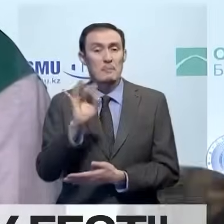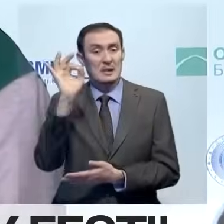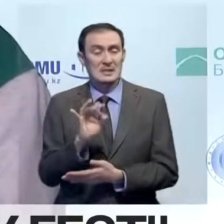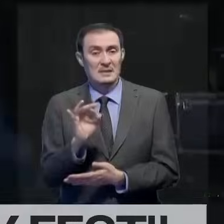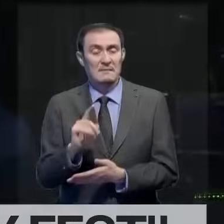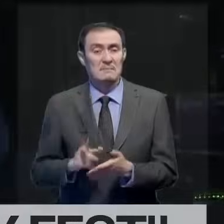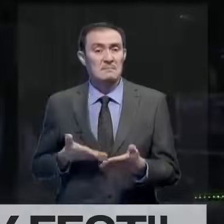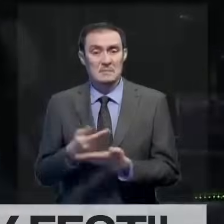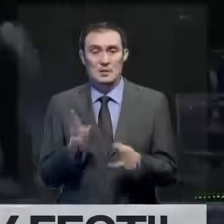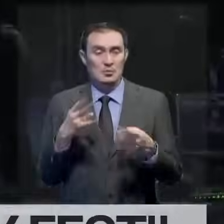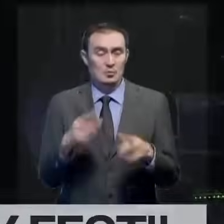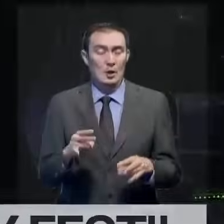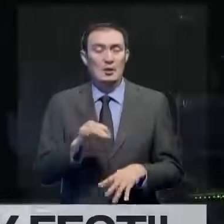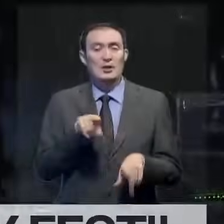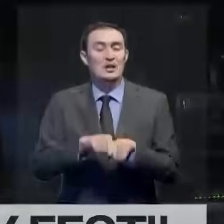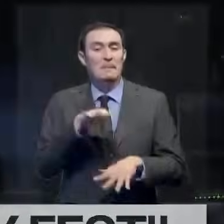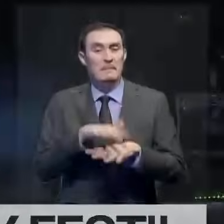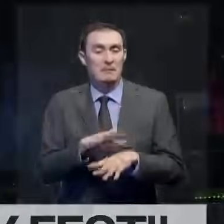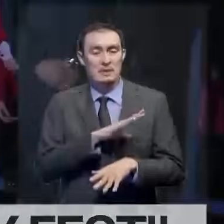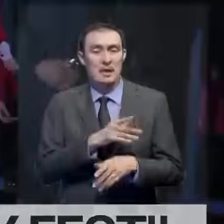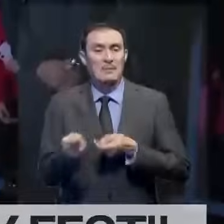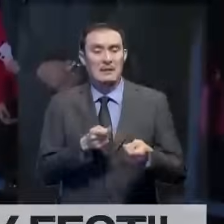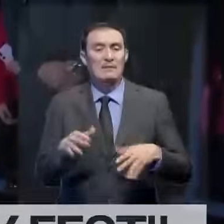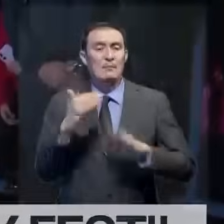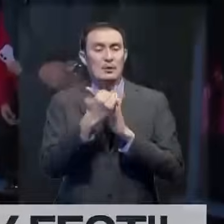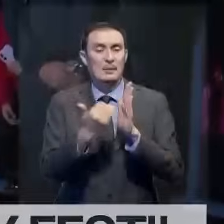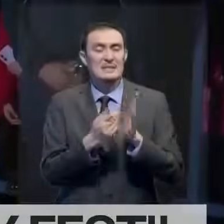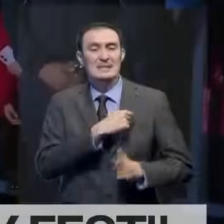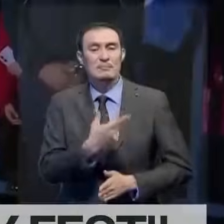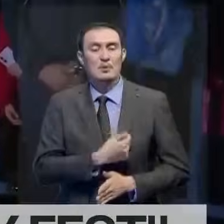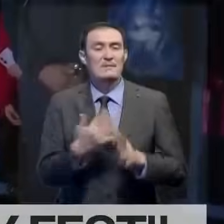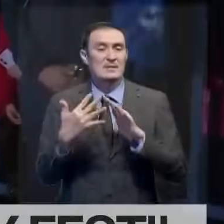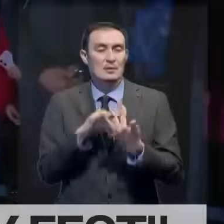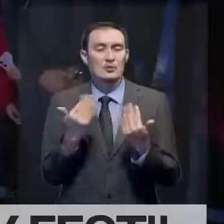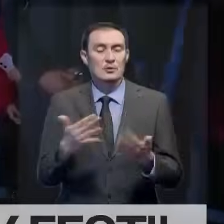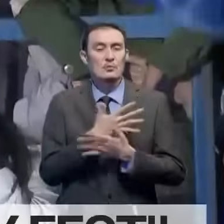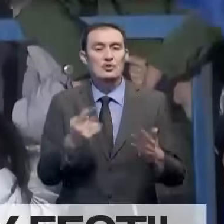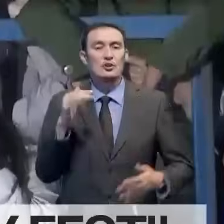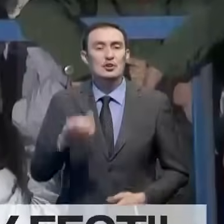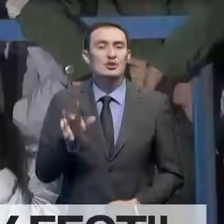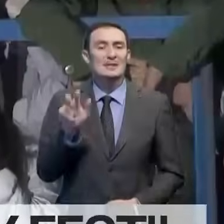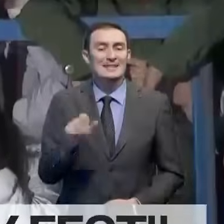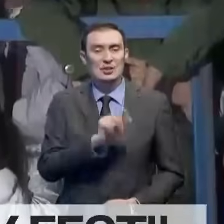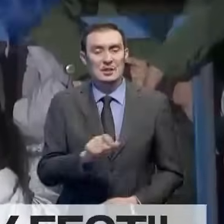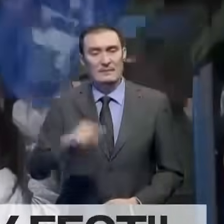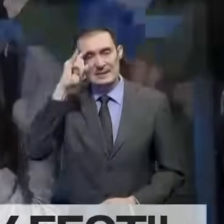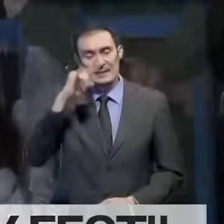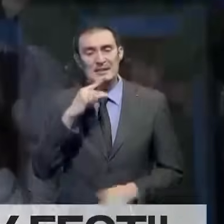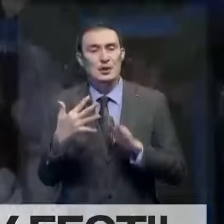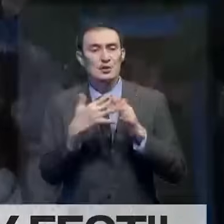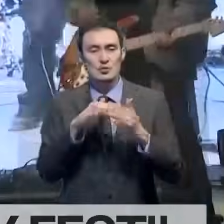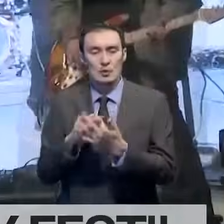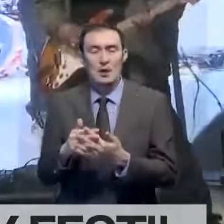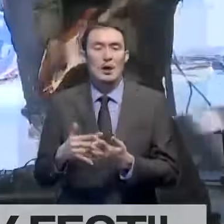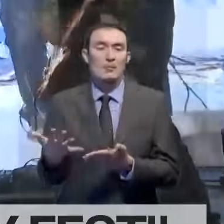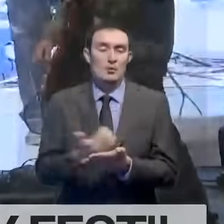первоначального взноса. Также Отбасыбанк с этого года стал оператором программы с дипломом в село. На сегодня более 1300 жителей казахстанских сел